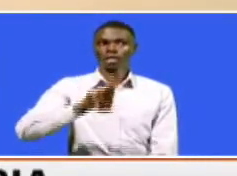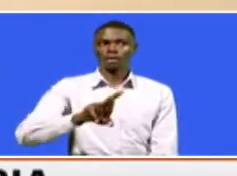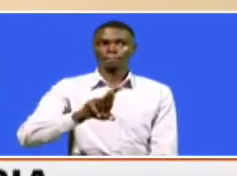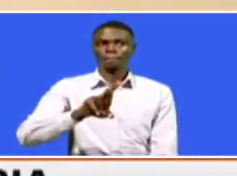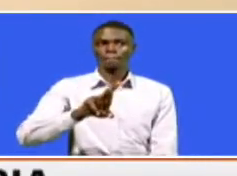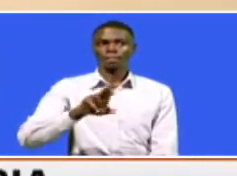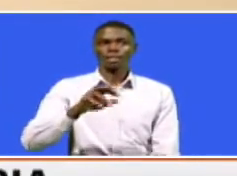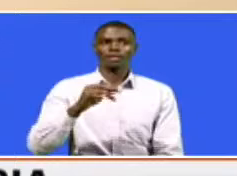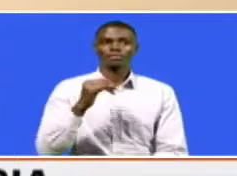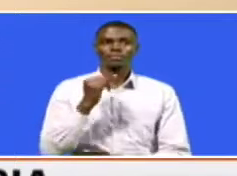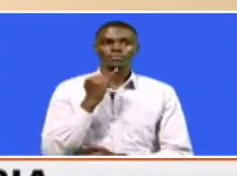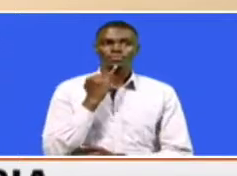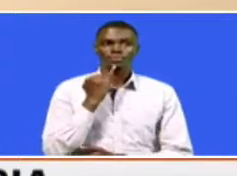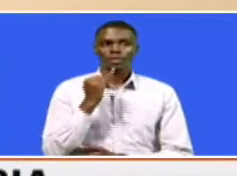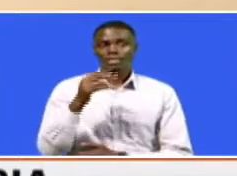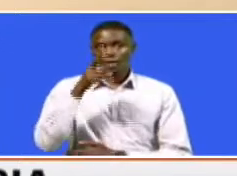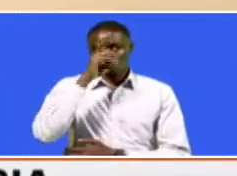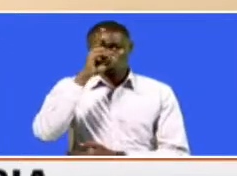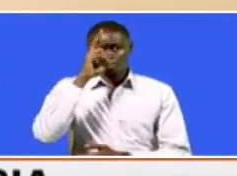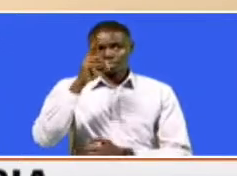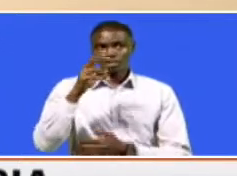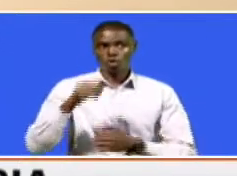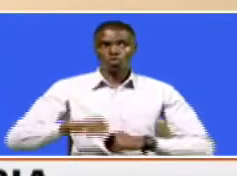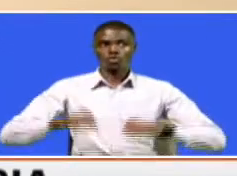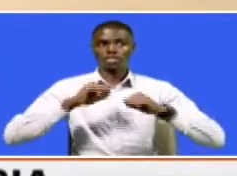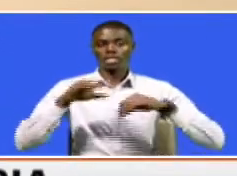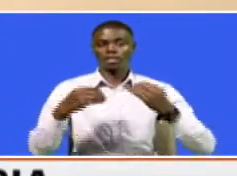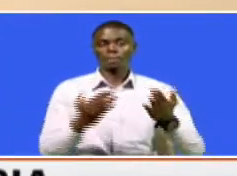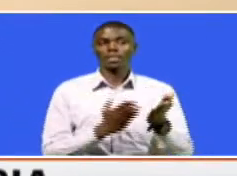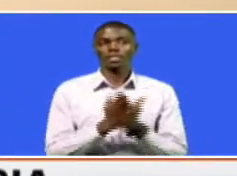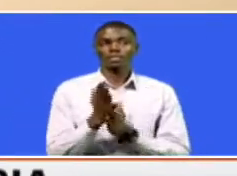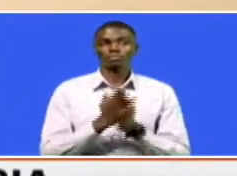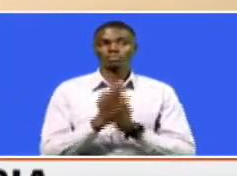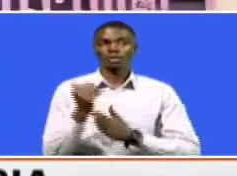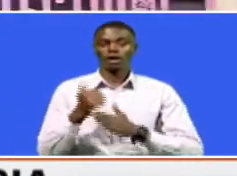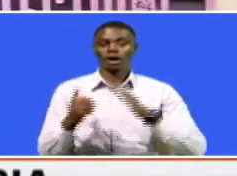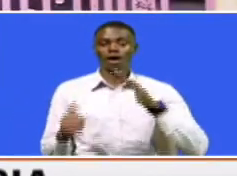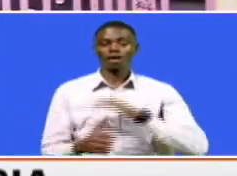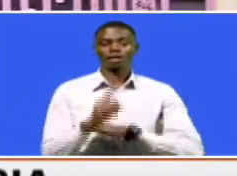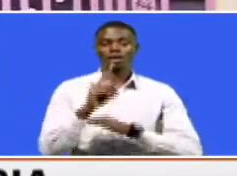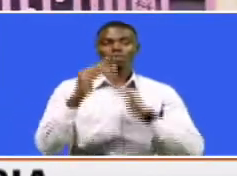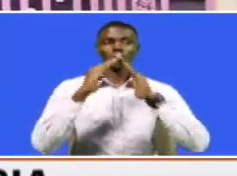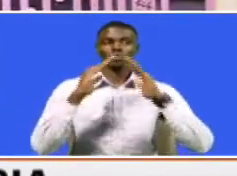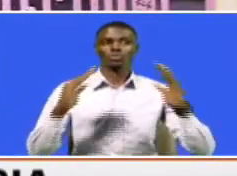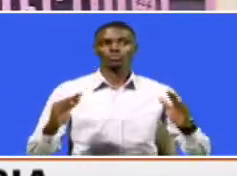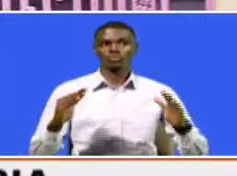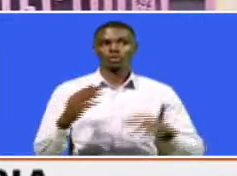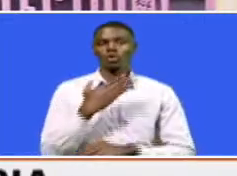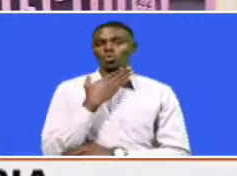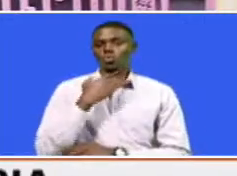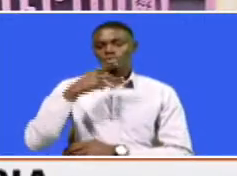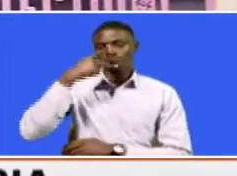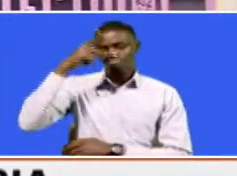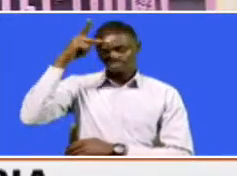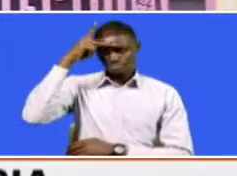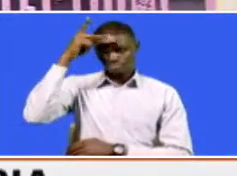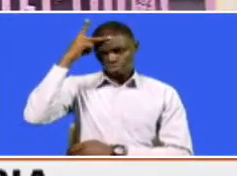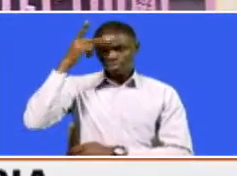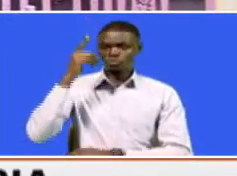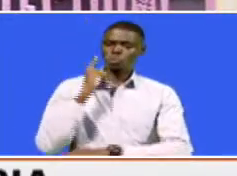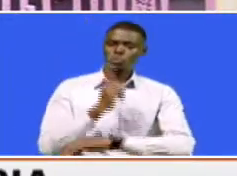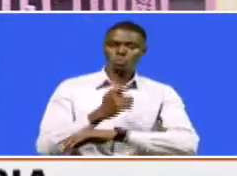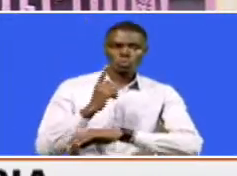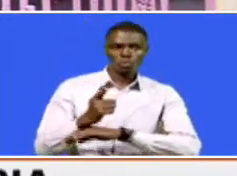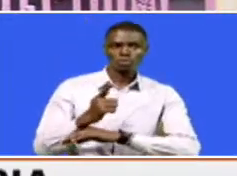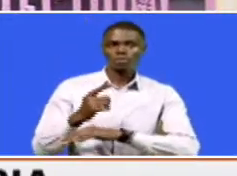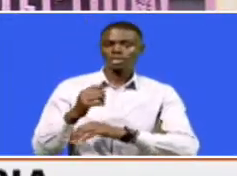It's police officers providing a service under one roof. Huku akitaka wazazi kuchukua tahadhari kuu